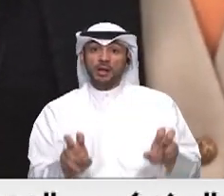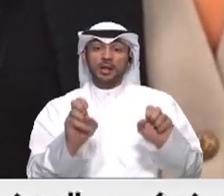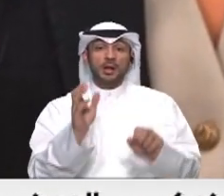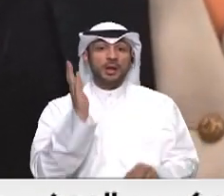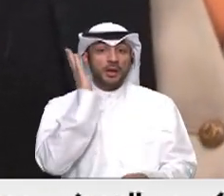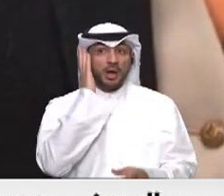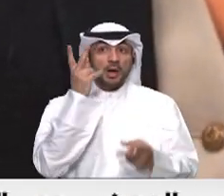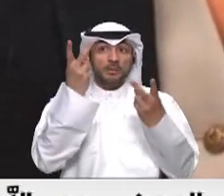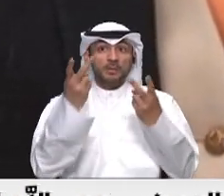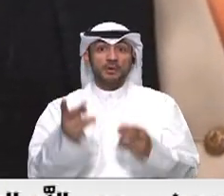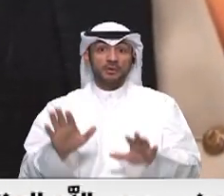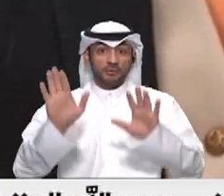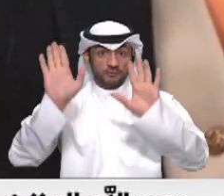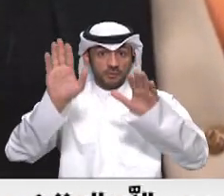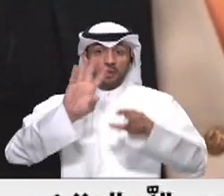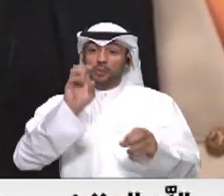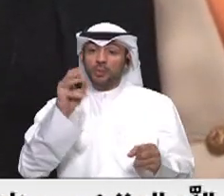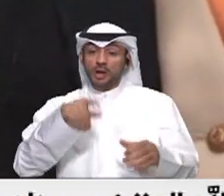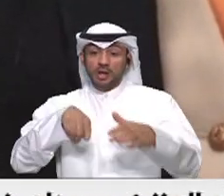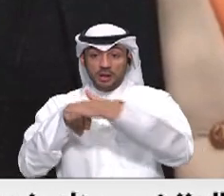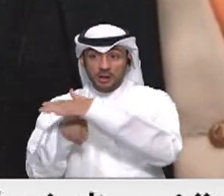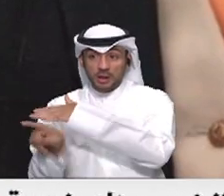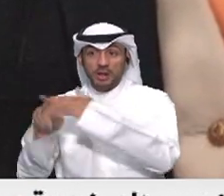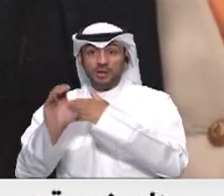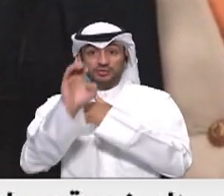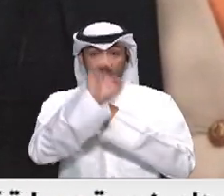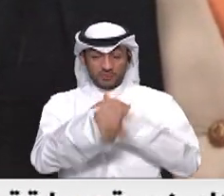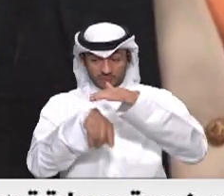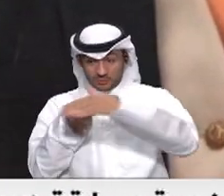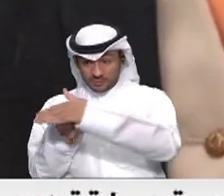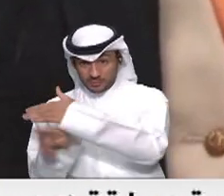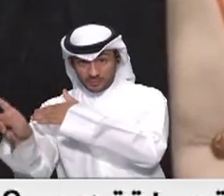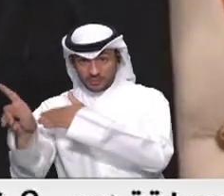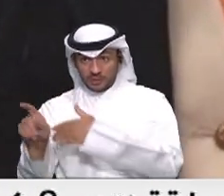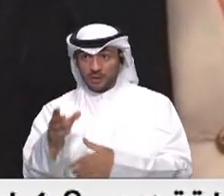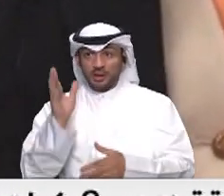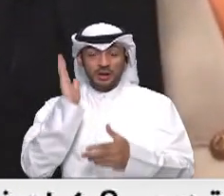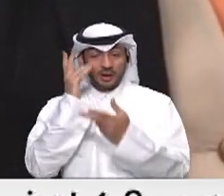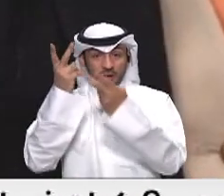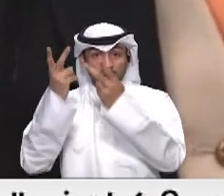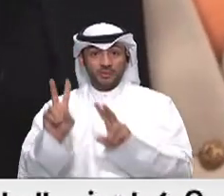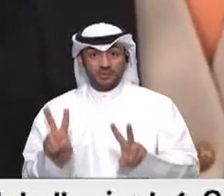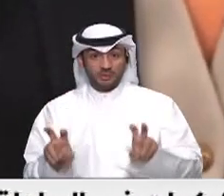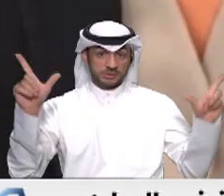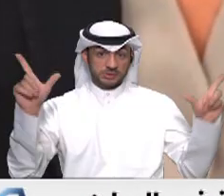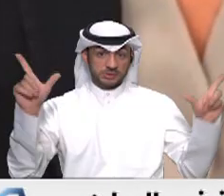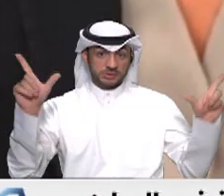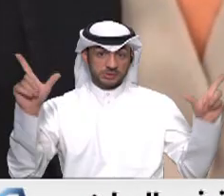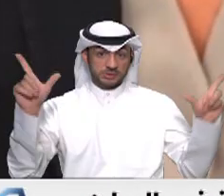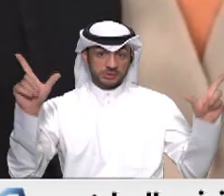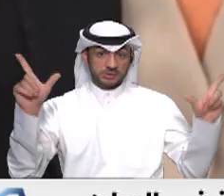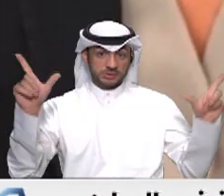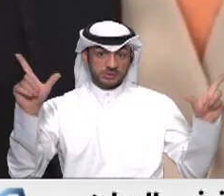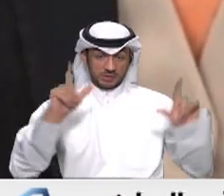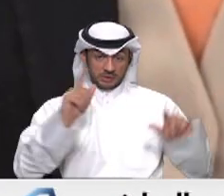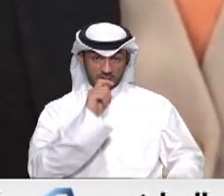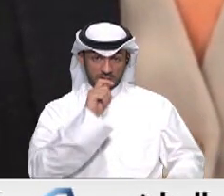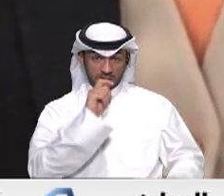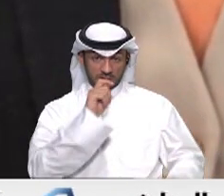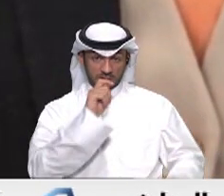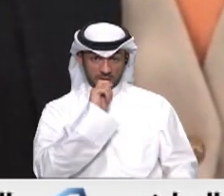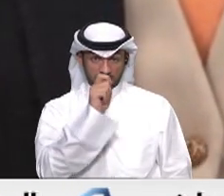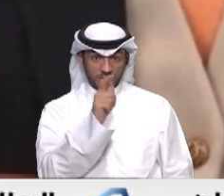يقطنه نازحين من بلدة عيترون الجنوبية، في حين أفادت المعلومات الصحفية أن كان